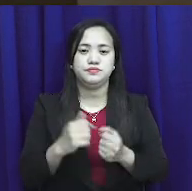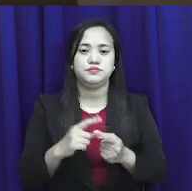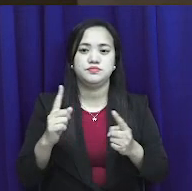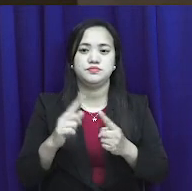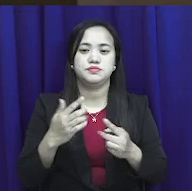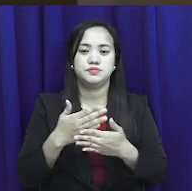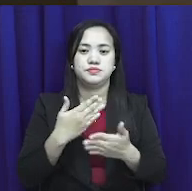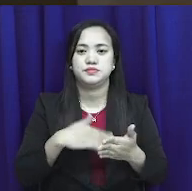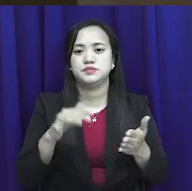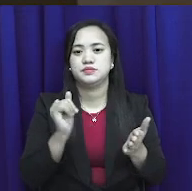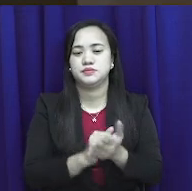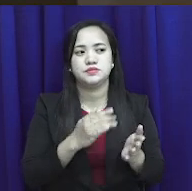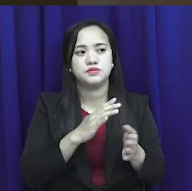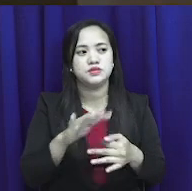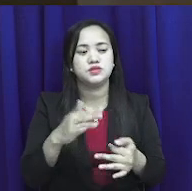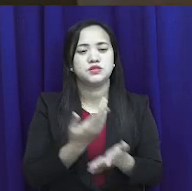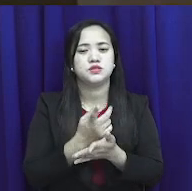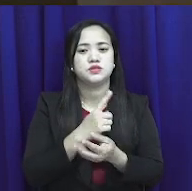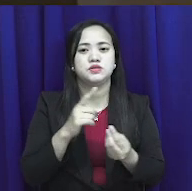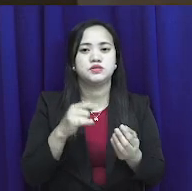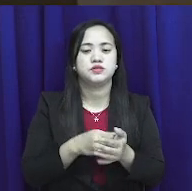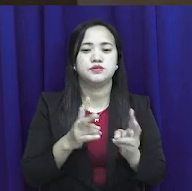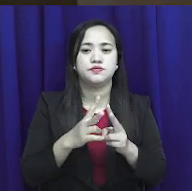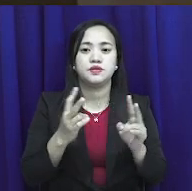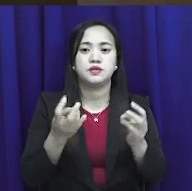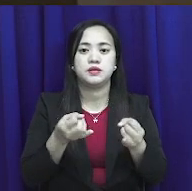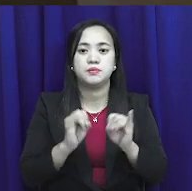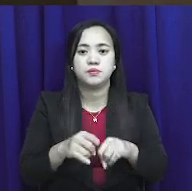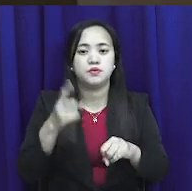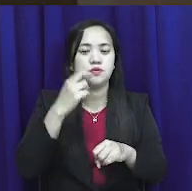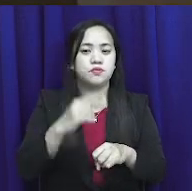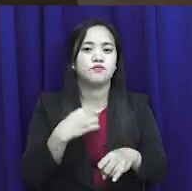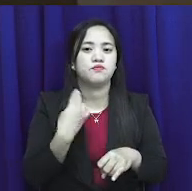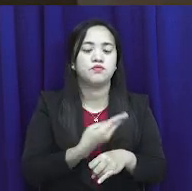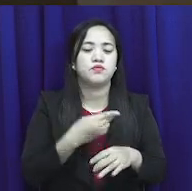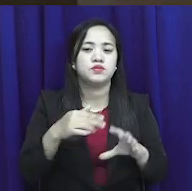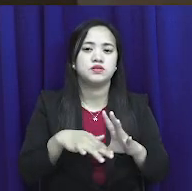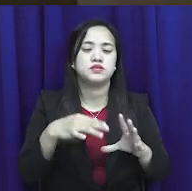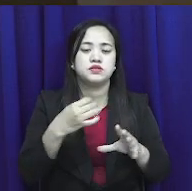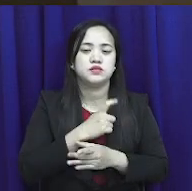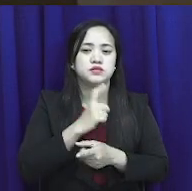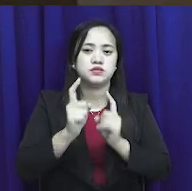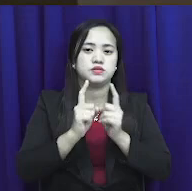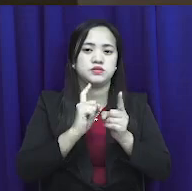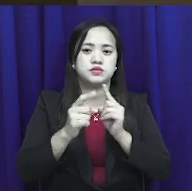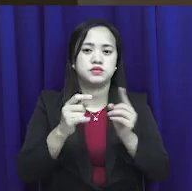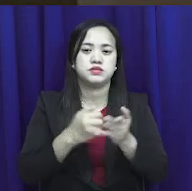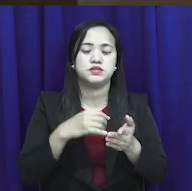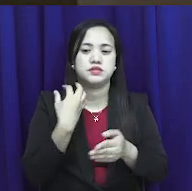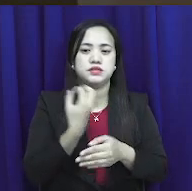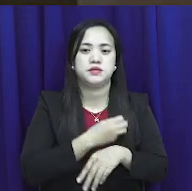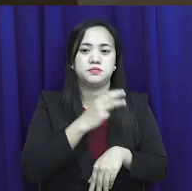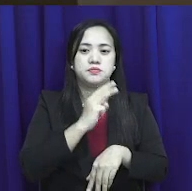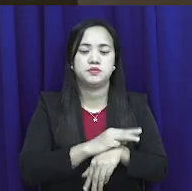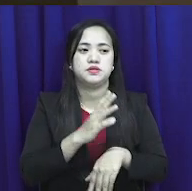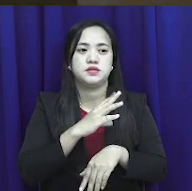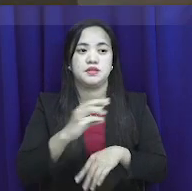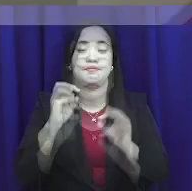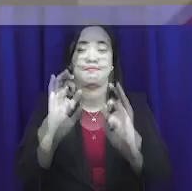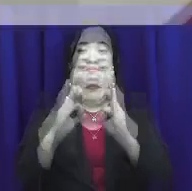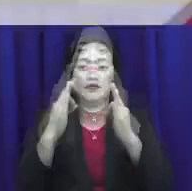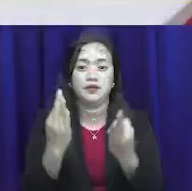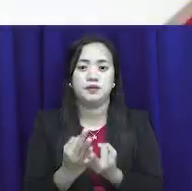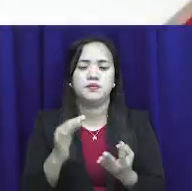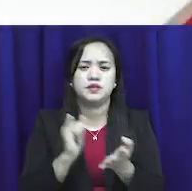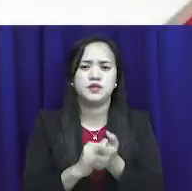pong pinag-uusapan is always very important mga kapatid din na sa atin pong pag-uusapan dito sa Ministry and family Lagi nating